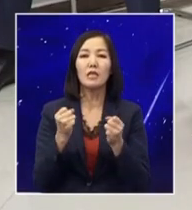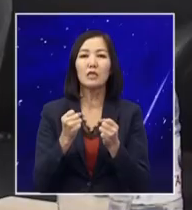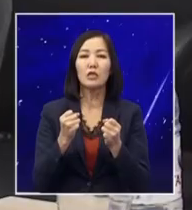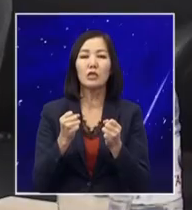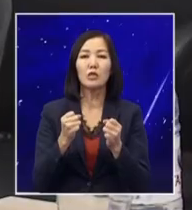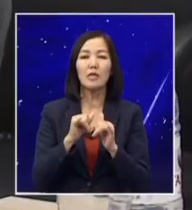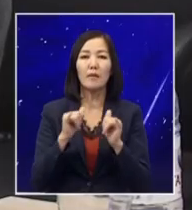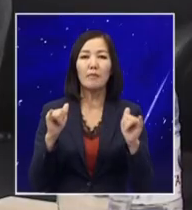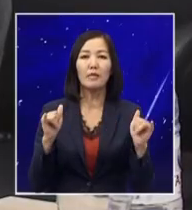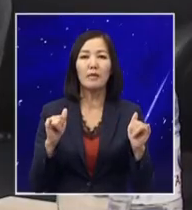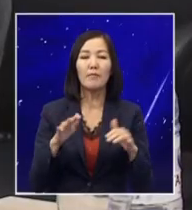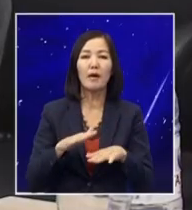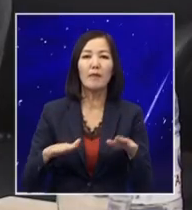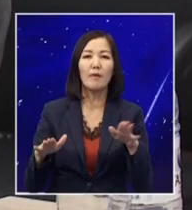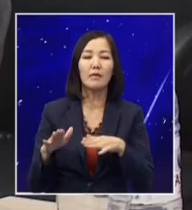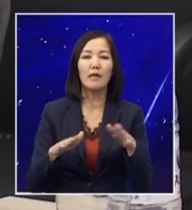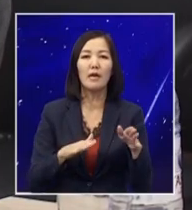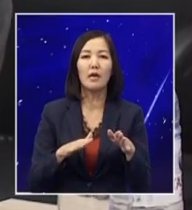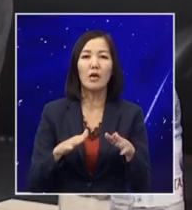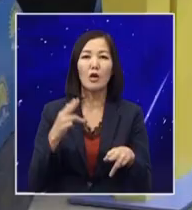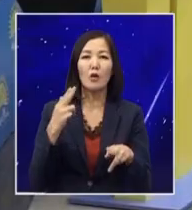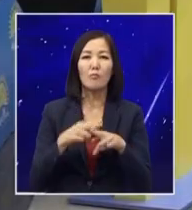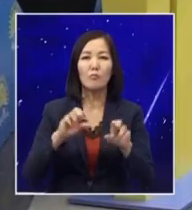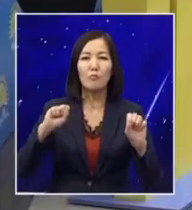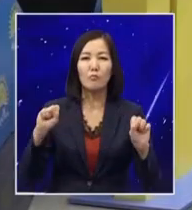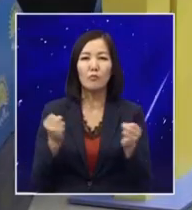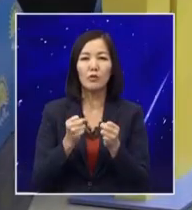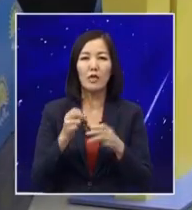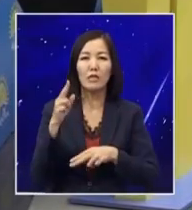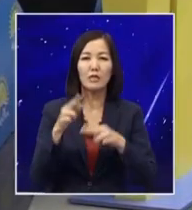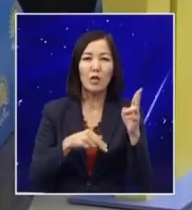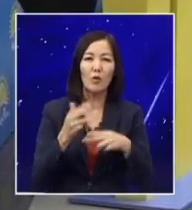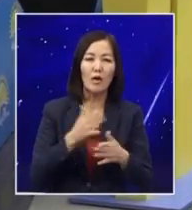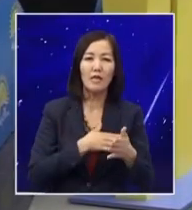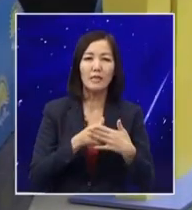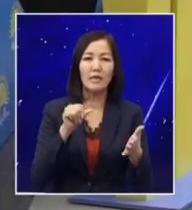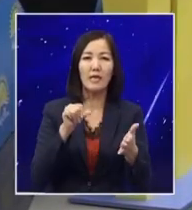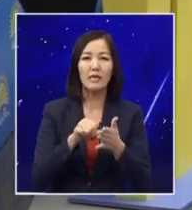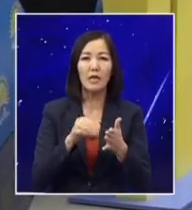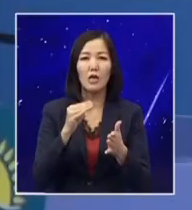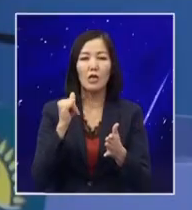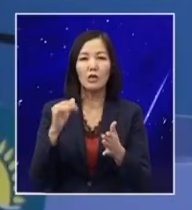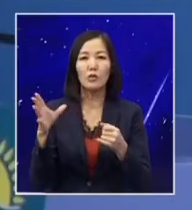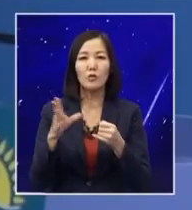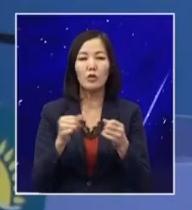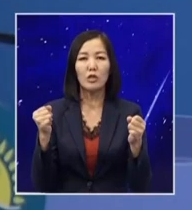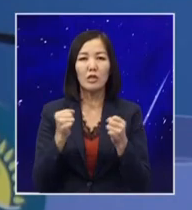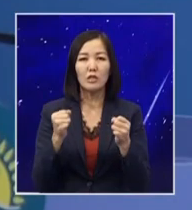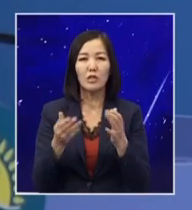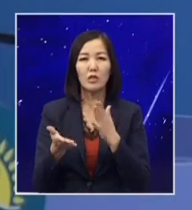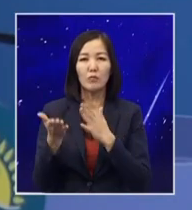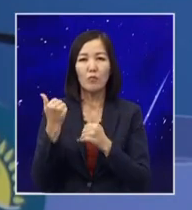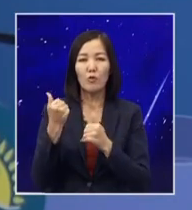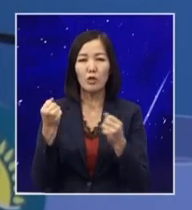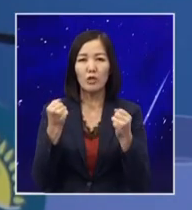түрлерін дамытып, аймақта мұз айдындарын салуға атсалыспақ екенін айтты. Амандық Ғаббасұлы жетісу жерінде қысқы спорт әлдеқашан